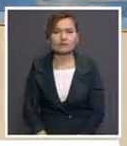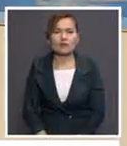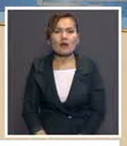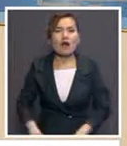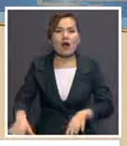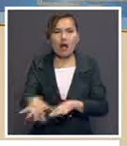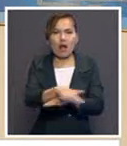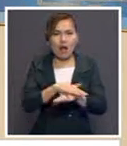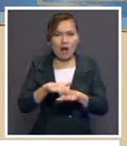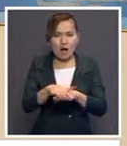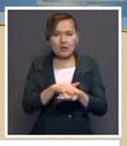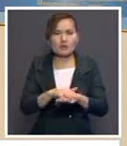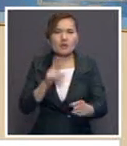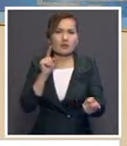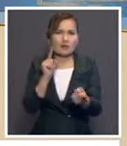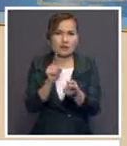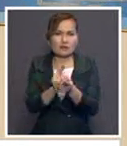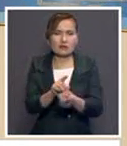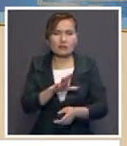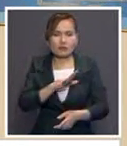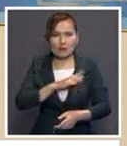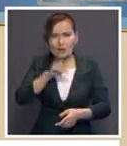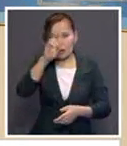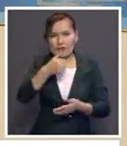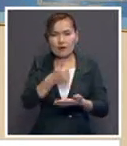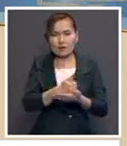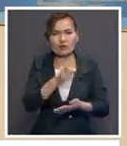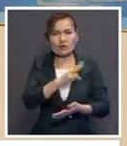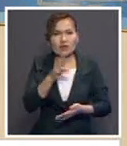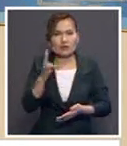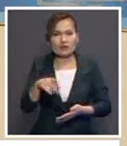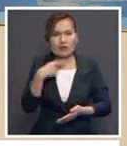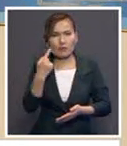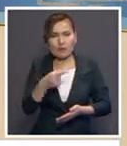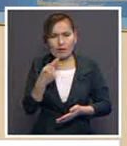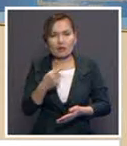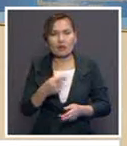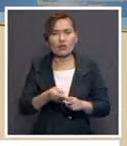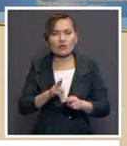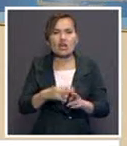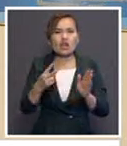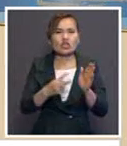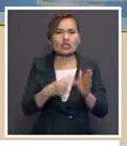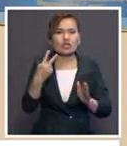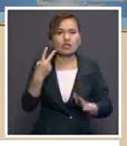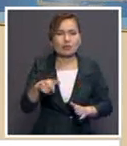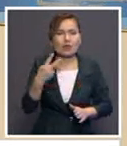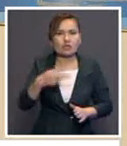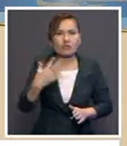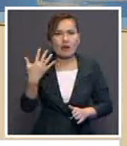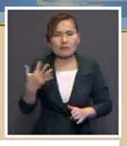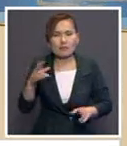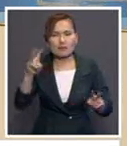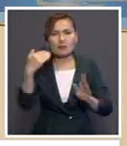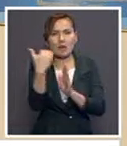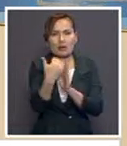Жұртшылықтың осы бес бастамаға қаншалықты разылық танытып отырғанында, оның қалай орындалатына, қалай жүзеге